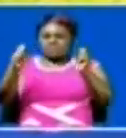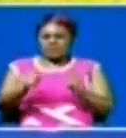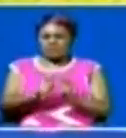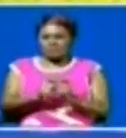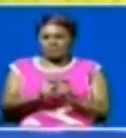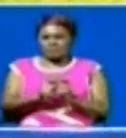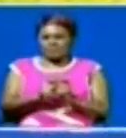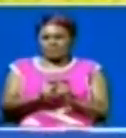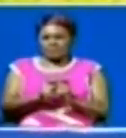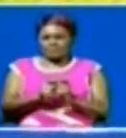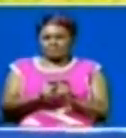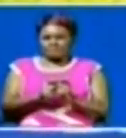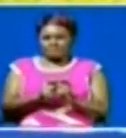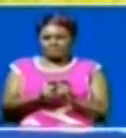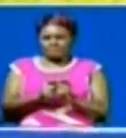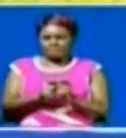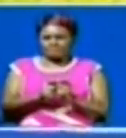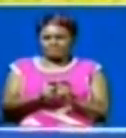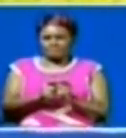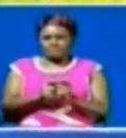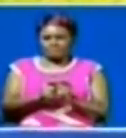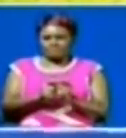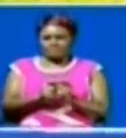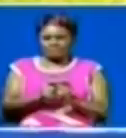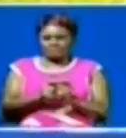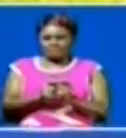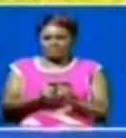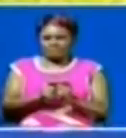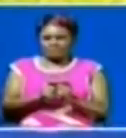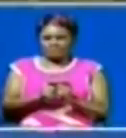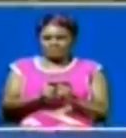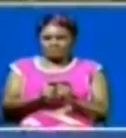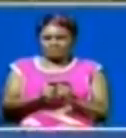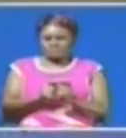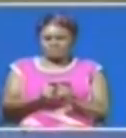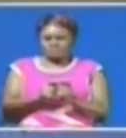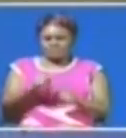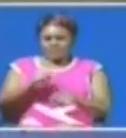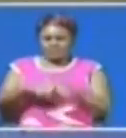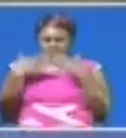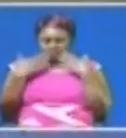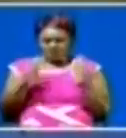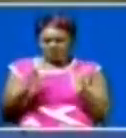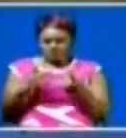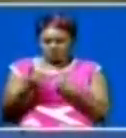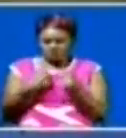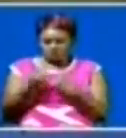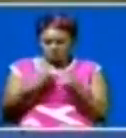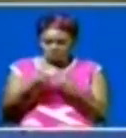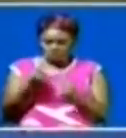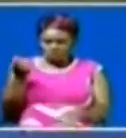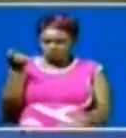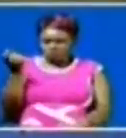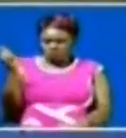moja nasema hawa wakule na wengine wasikule. Yes. Na tukimalizia pengine uzungumze